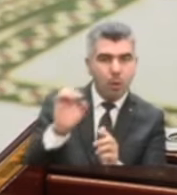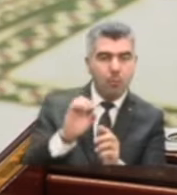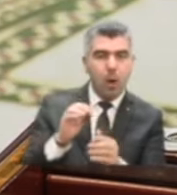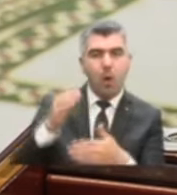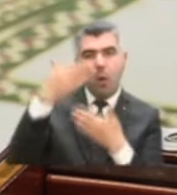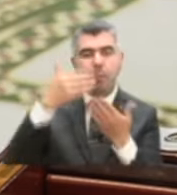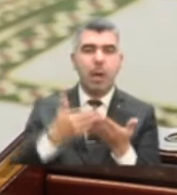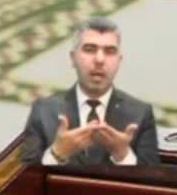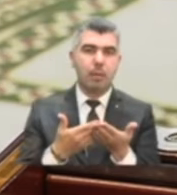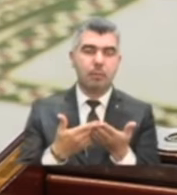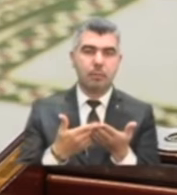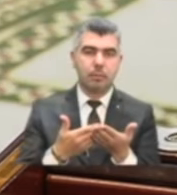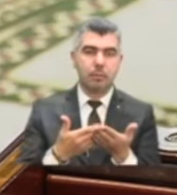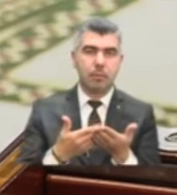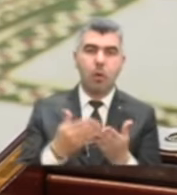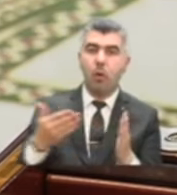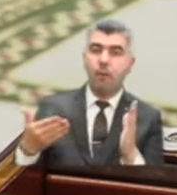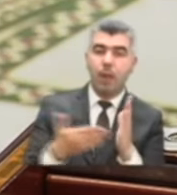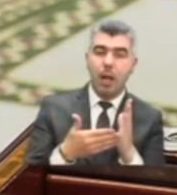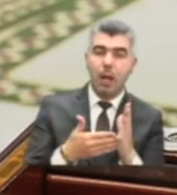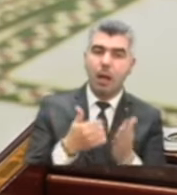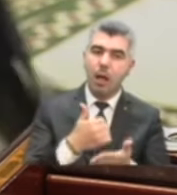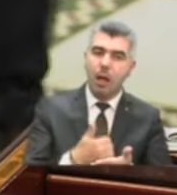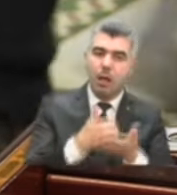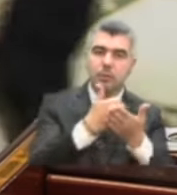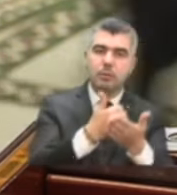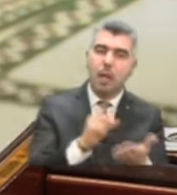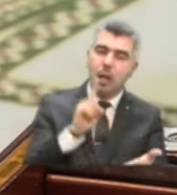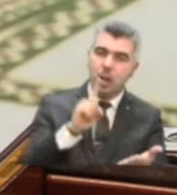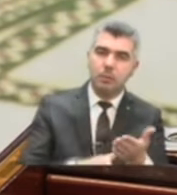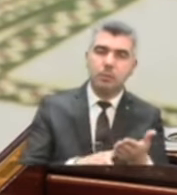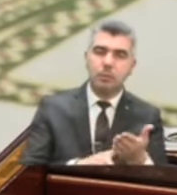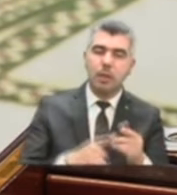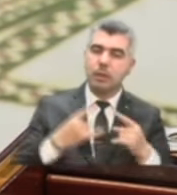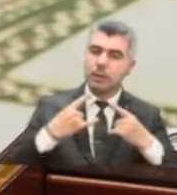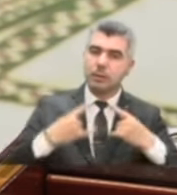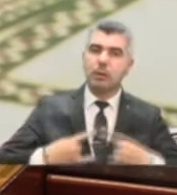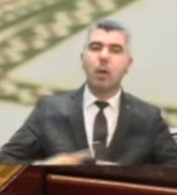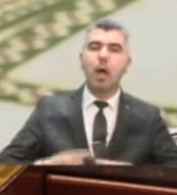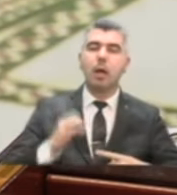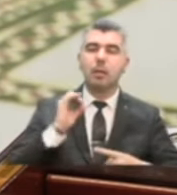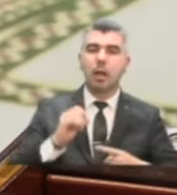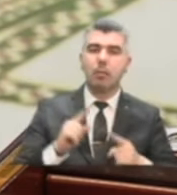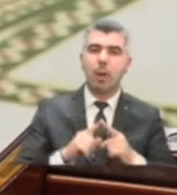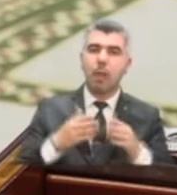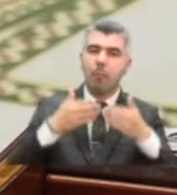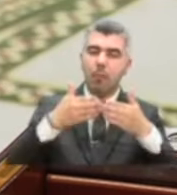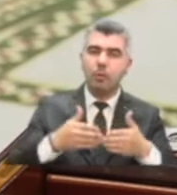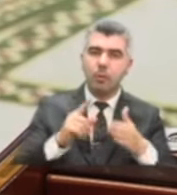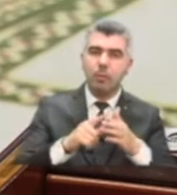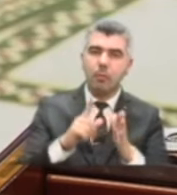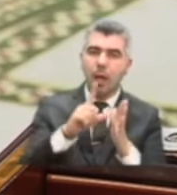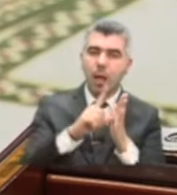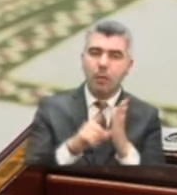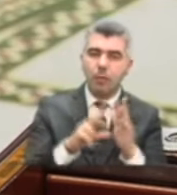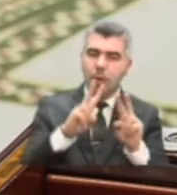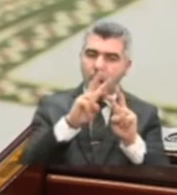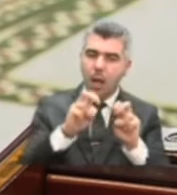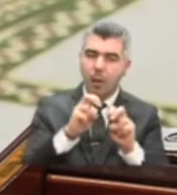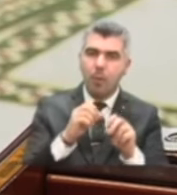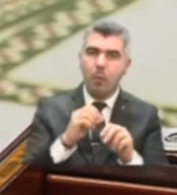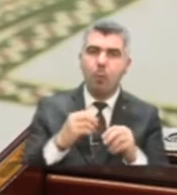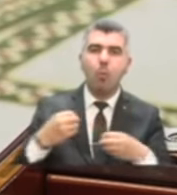المتوسط. واخيرا تنسهروا على جوده الخدمات وامن وسلامه السفن من خلال دفاتر التحملات والمراقبه من طرف